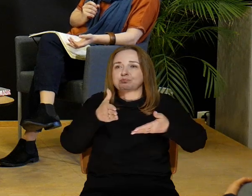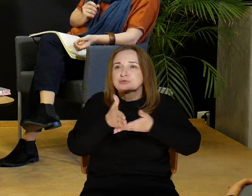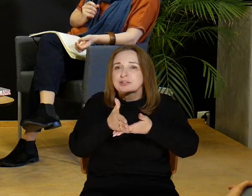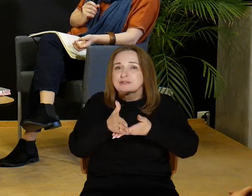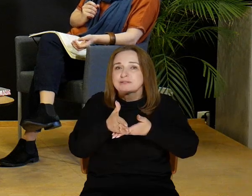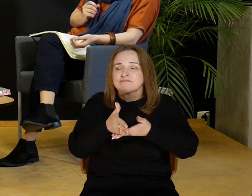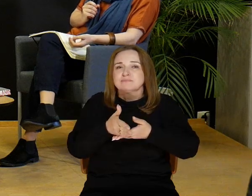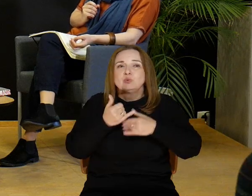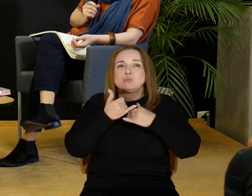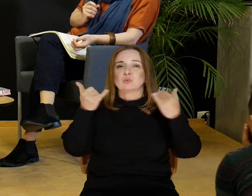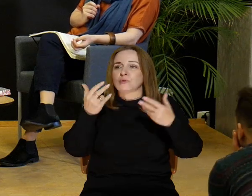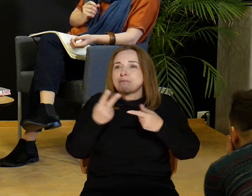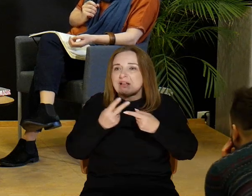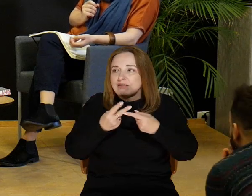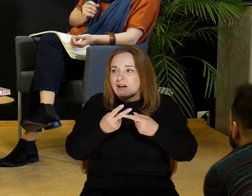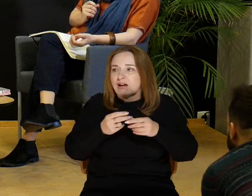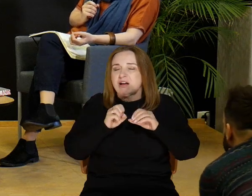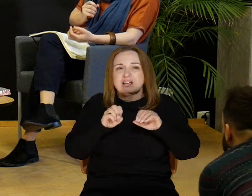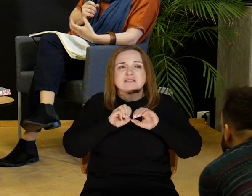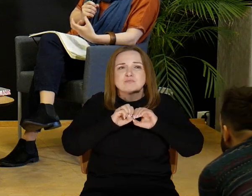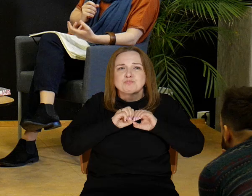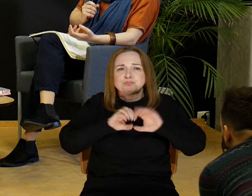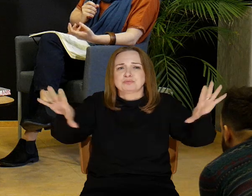tutaj wspomnieliście już częściowo,